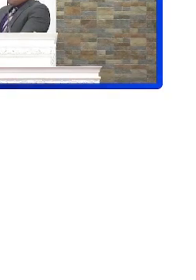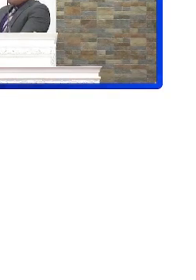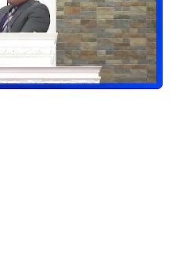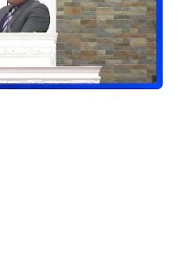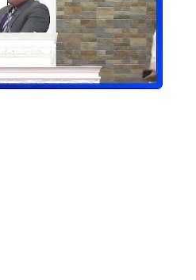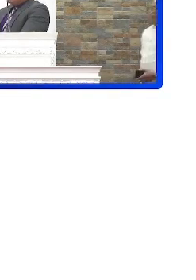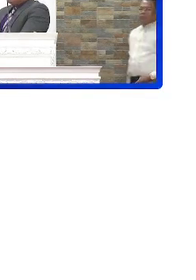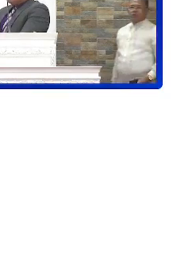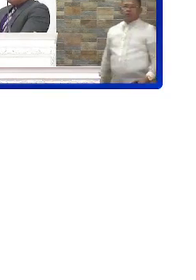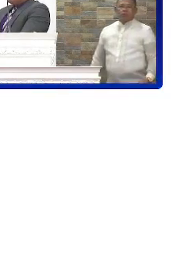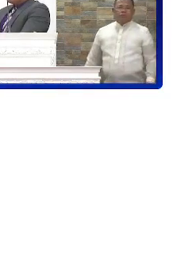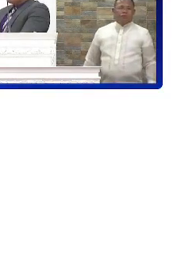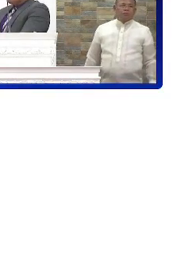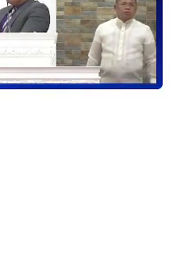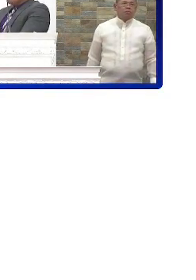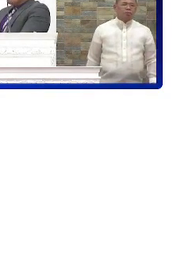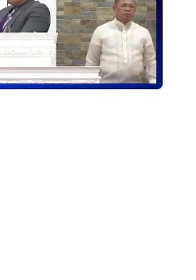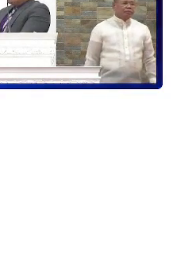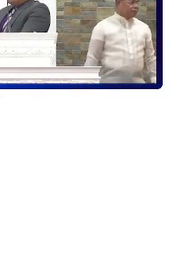Lorzana Family.